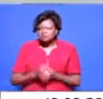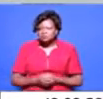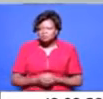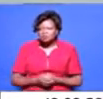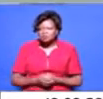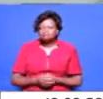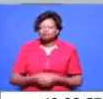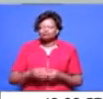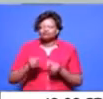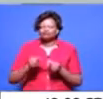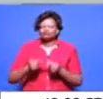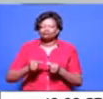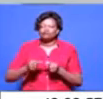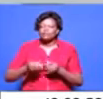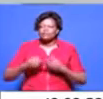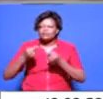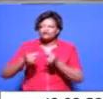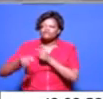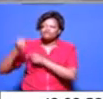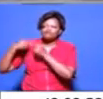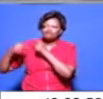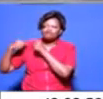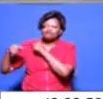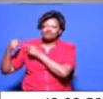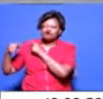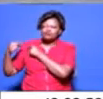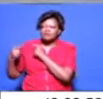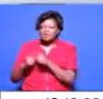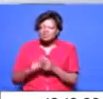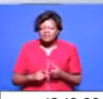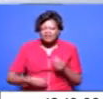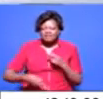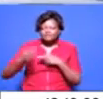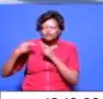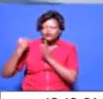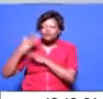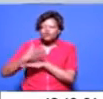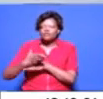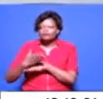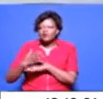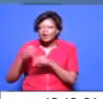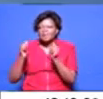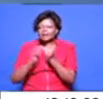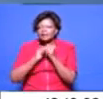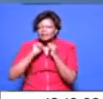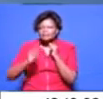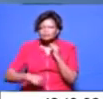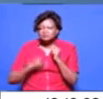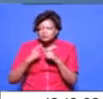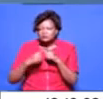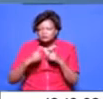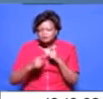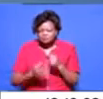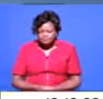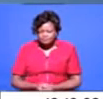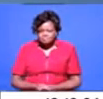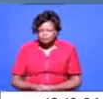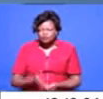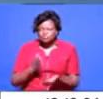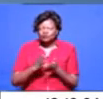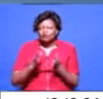kizazi, ni kama ufundi wa kuinda na imekuwa na historia ya zaidi ya miaka 10,000. Licha ya kuwa kwa muda